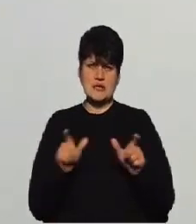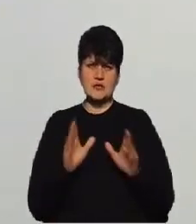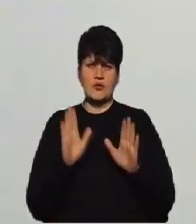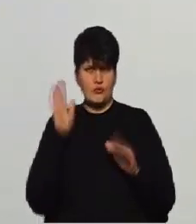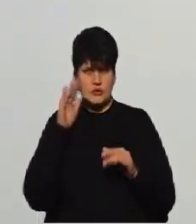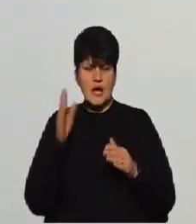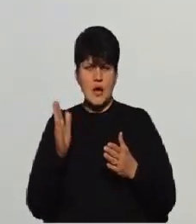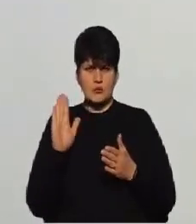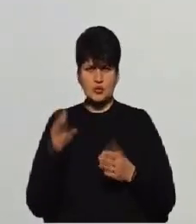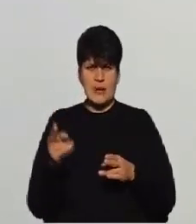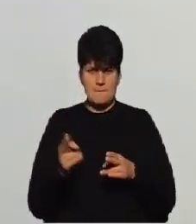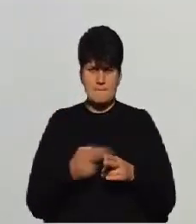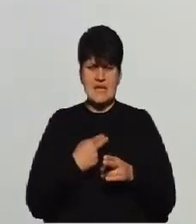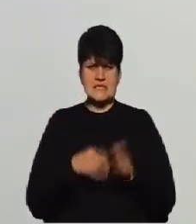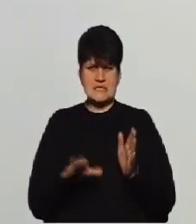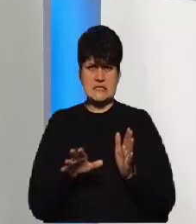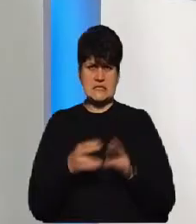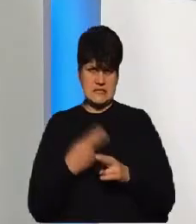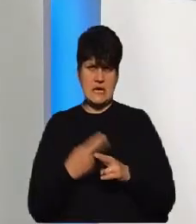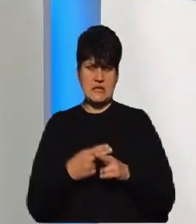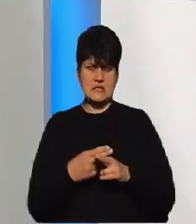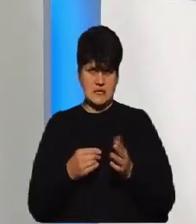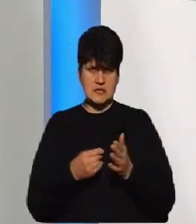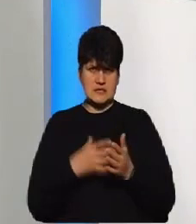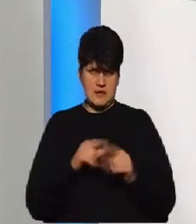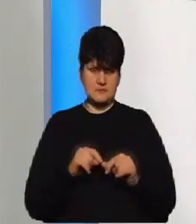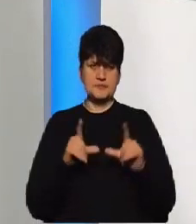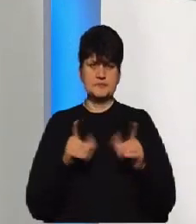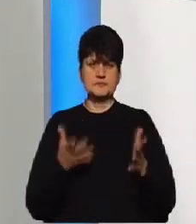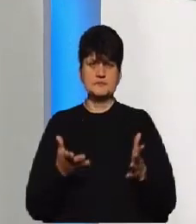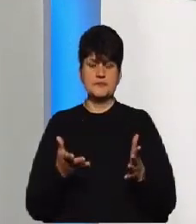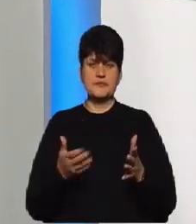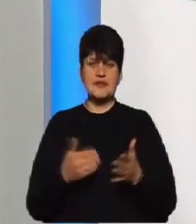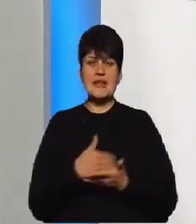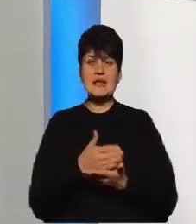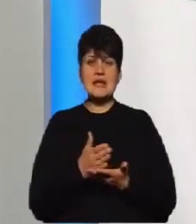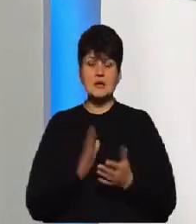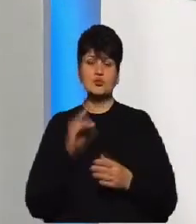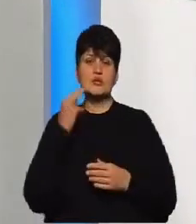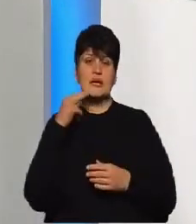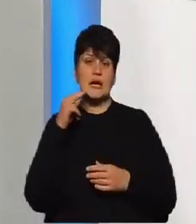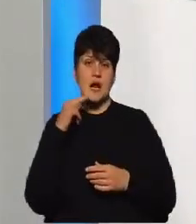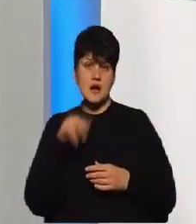вмістом, а ціна також підвищиться? Ну, якість, ми очікуємо, якість буде краще, тому що